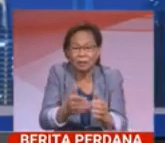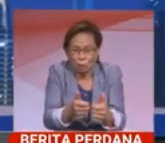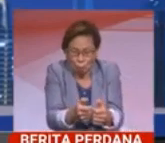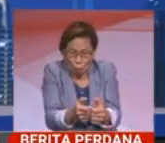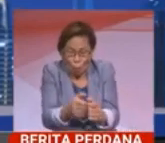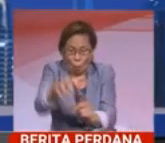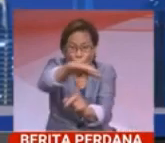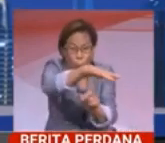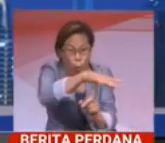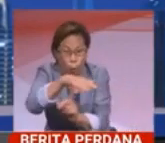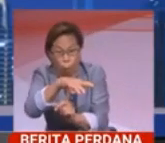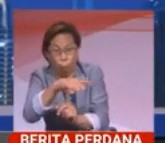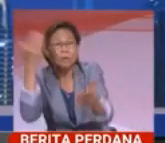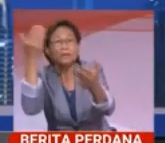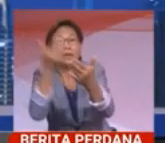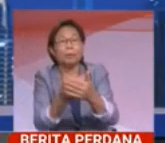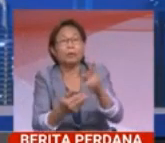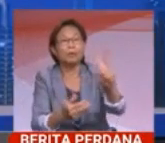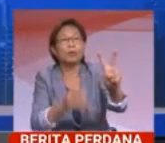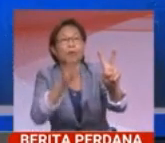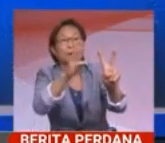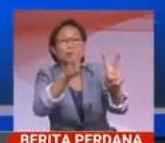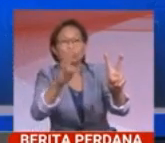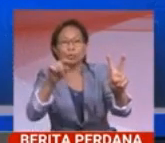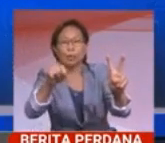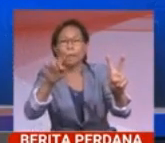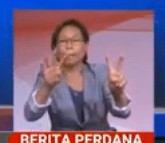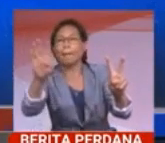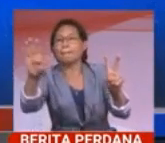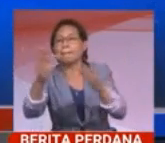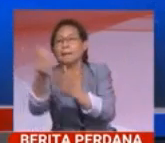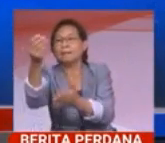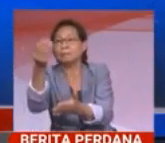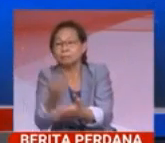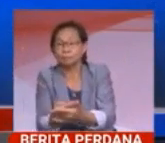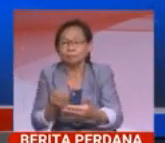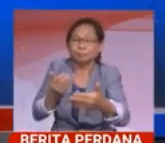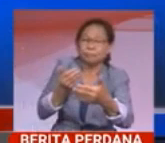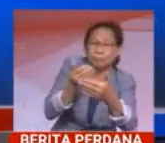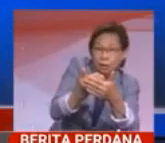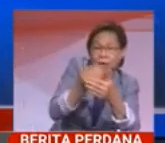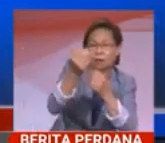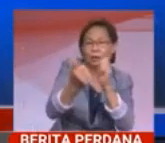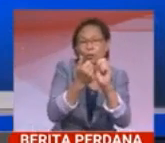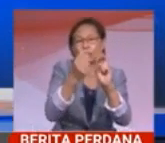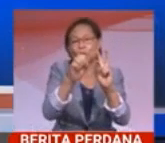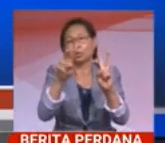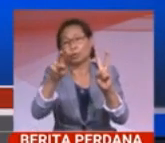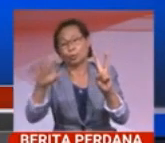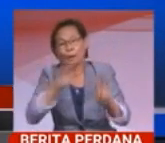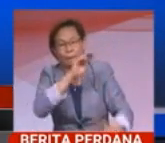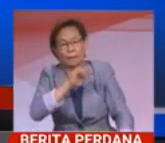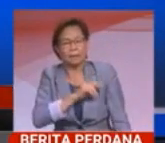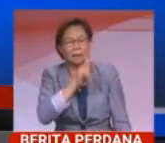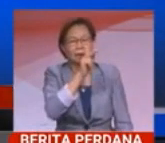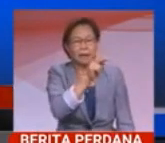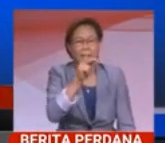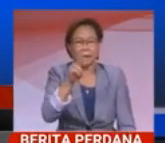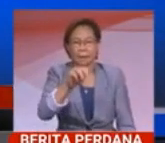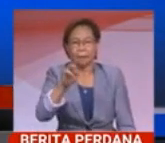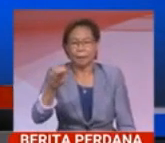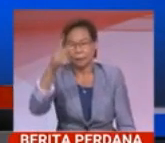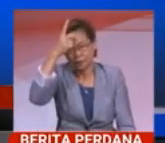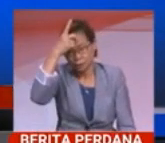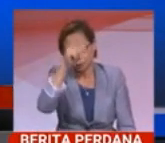global yang dicongkel mencegah 260 74 bilineage menjelang 2025 menteri komunikasi dan multimedia